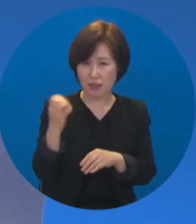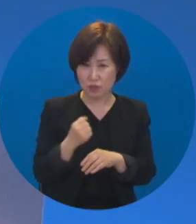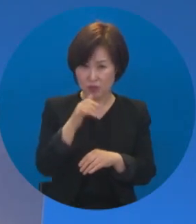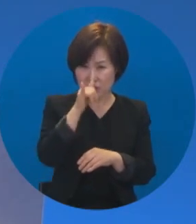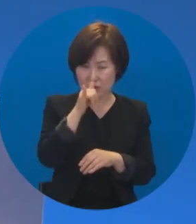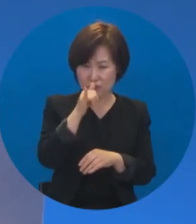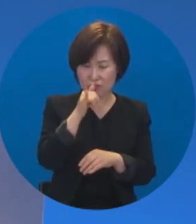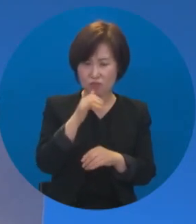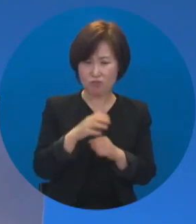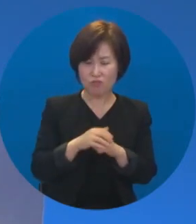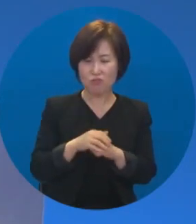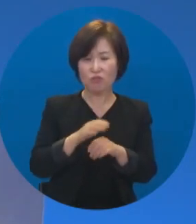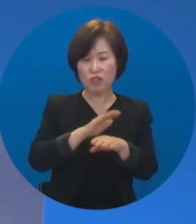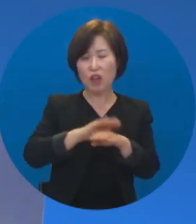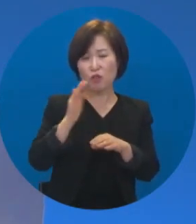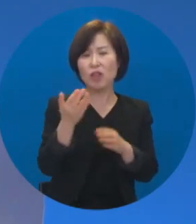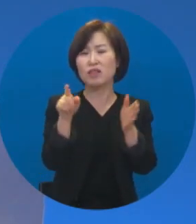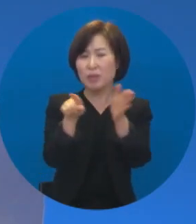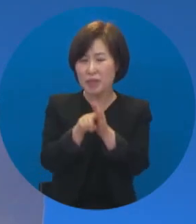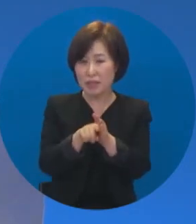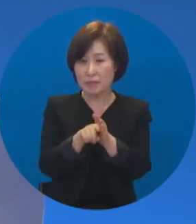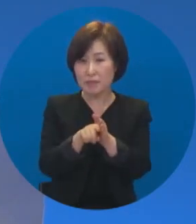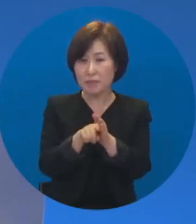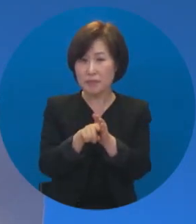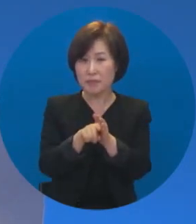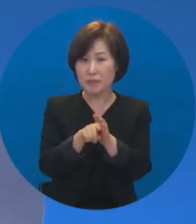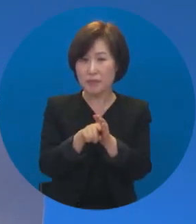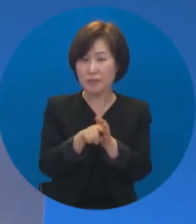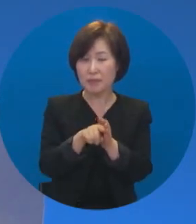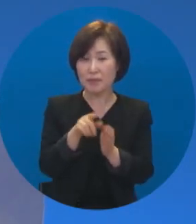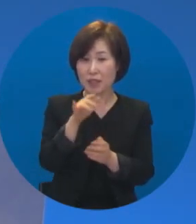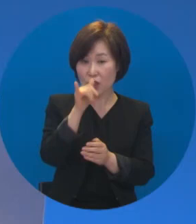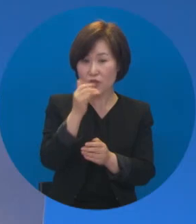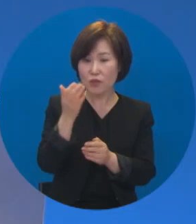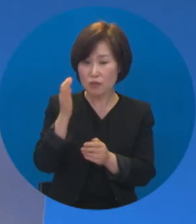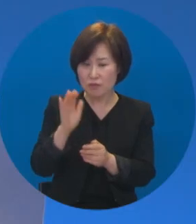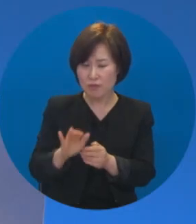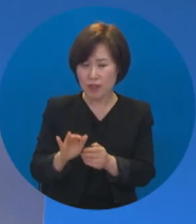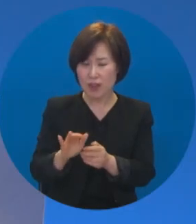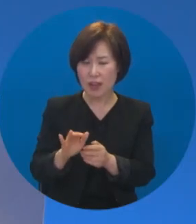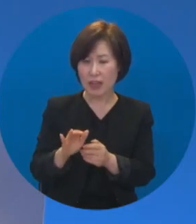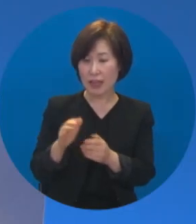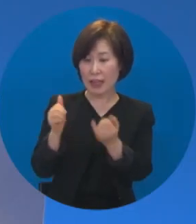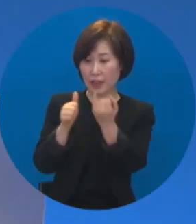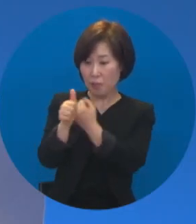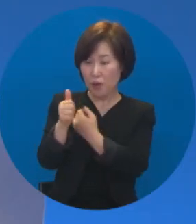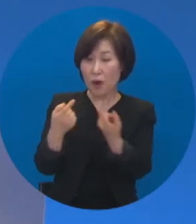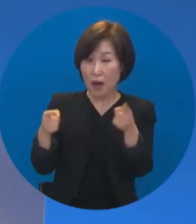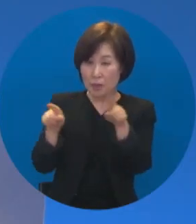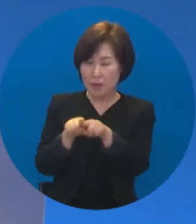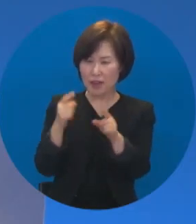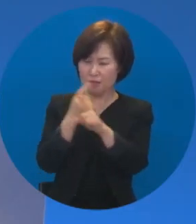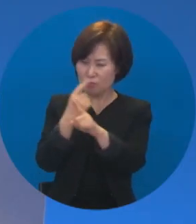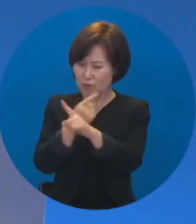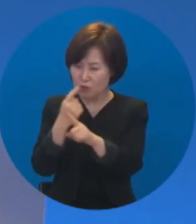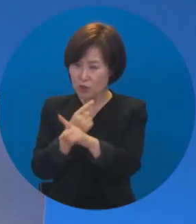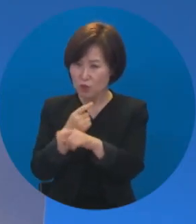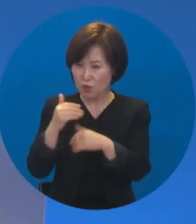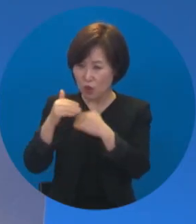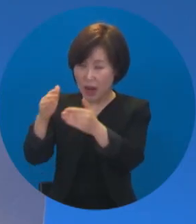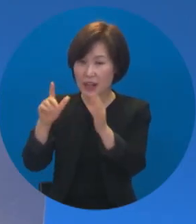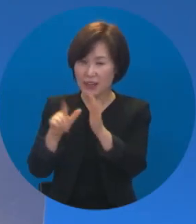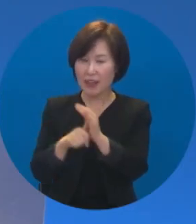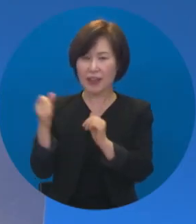괜찮겠지, 잘 돼야지 라고 생각했다면 이 영광 프로젝트를 통과하면서 제가 믿음에 대해서 다시 배우게